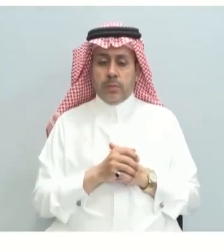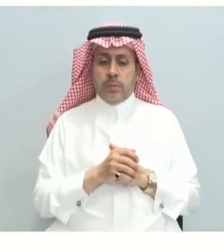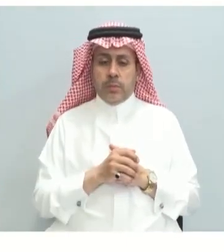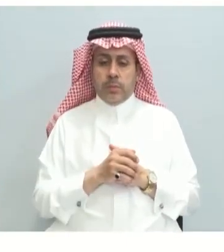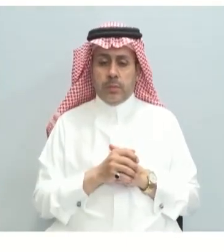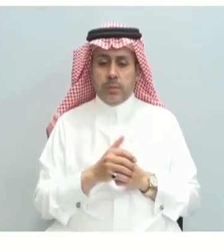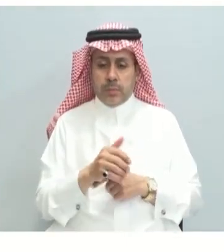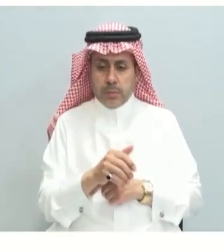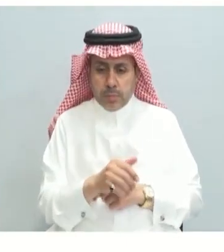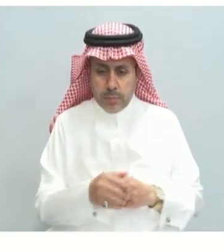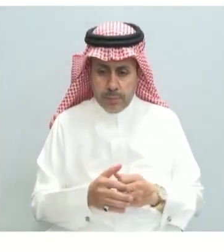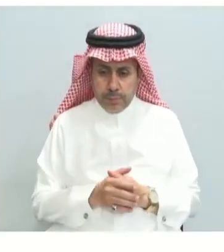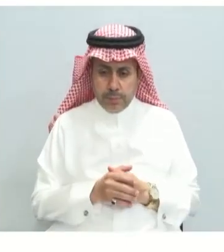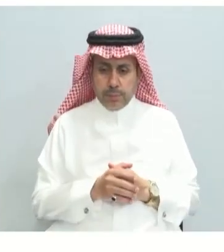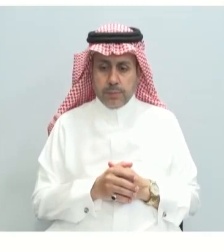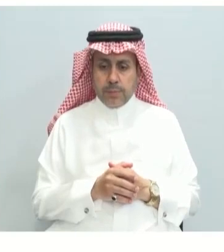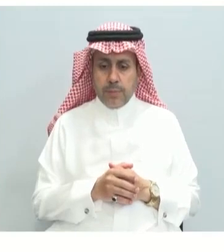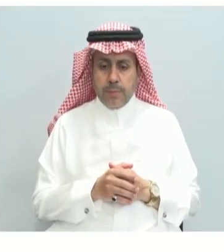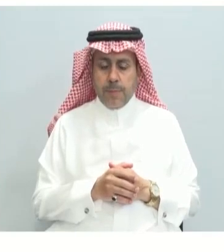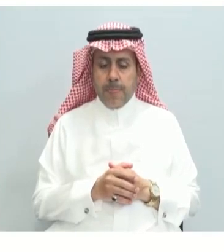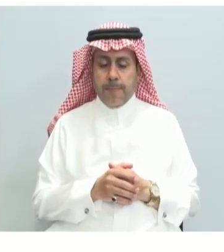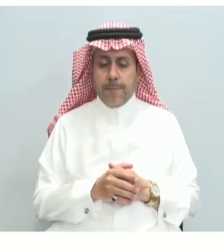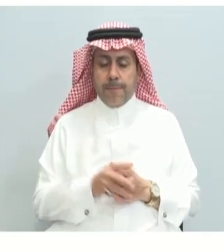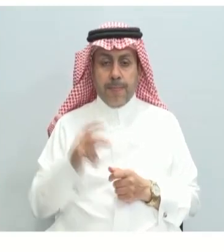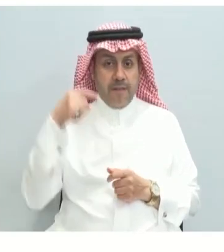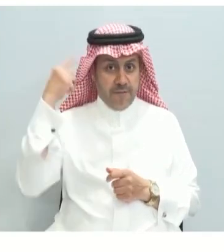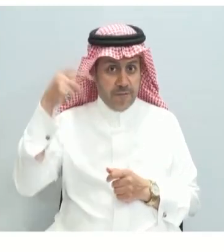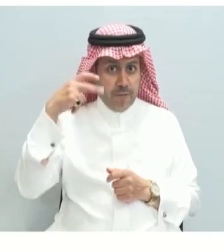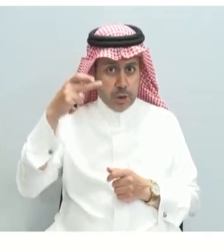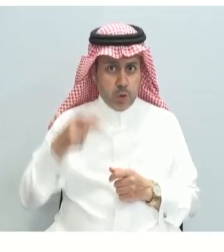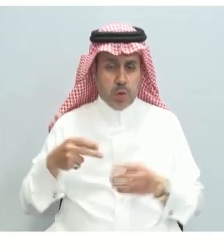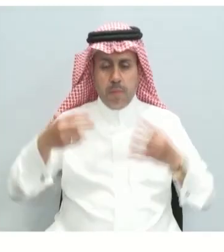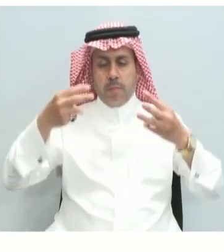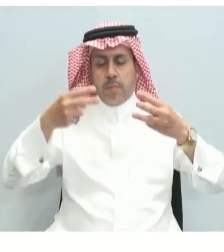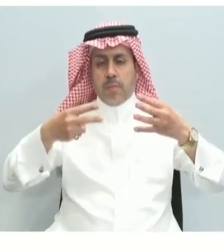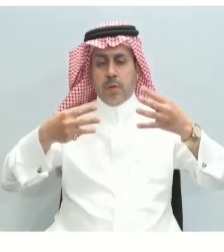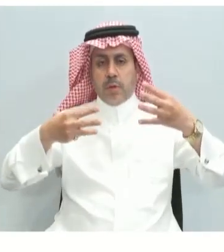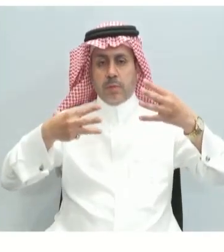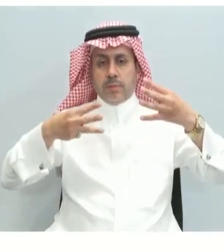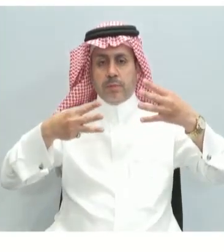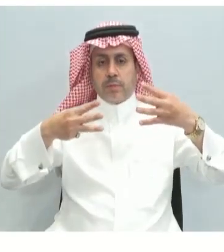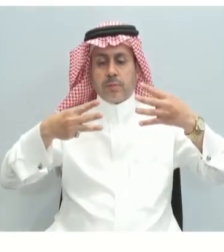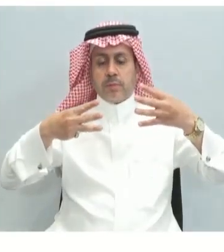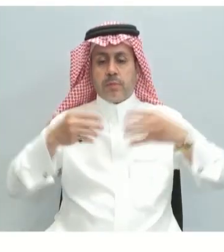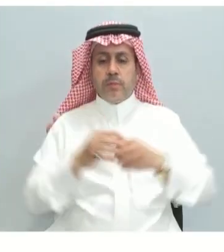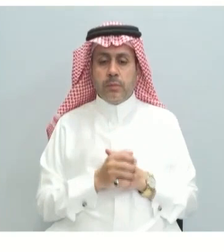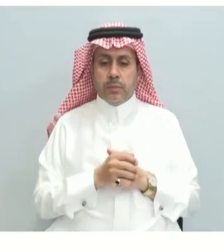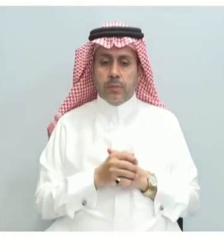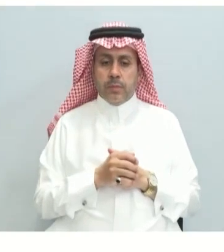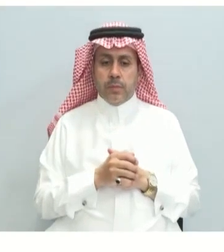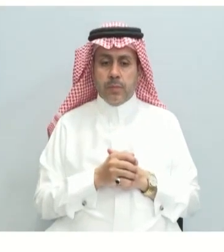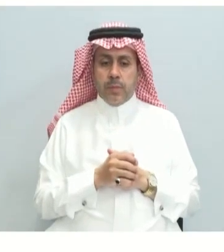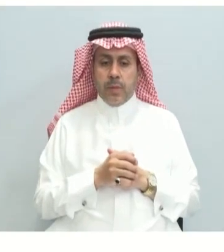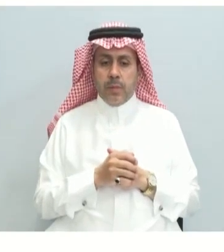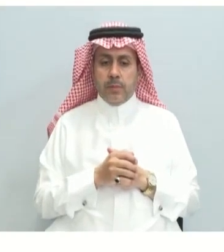ولا هامة ولا صفر. نصلها بأحد هذه الأربعة: كفارة الطيرة، موقف السلف في النهي